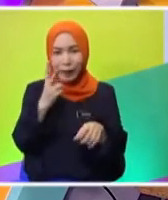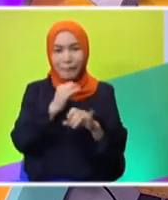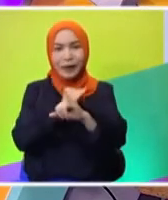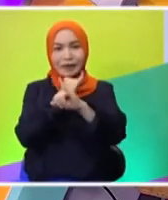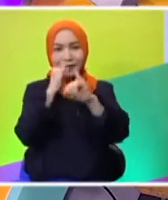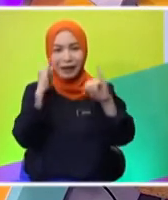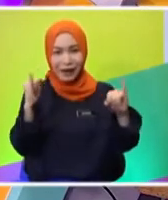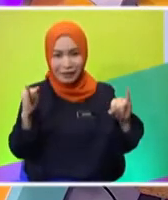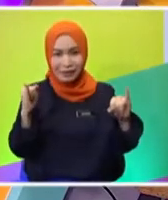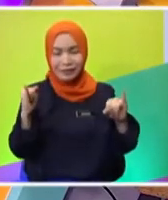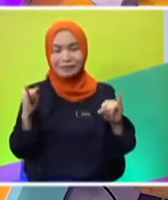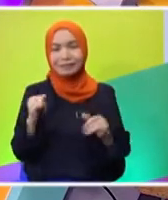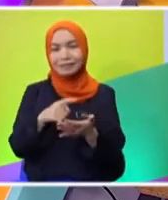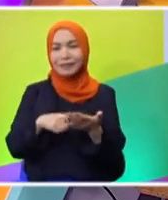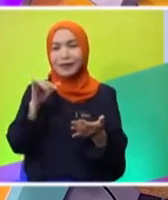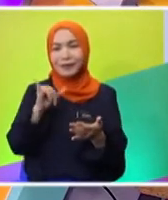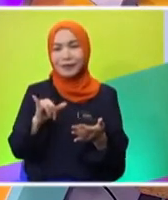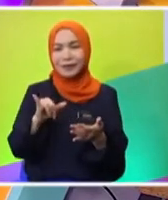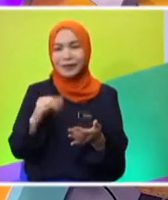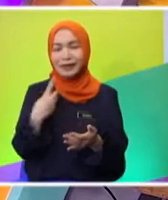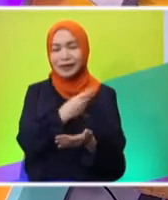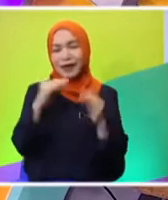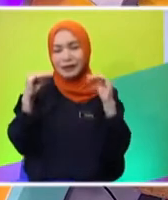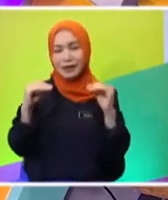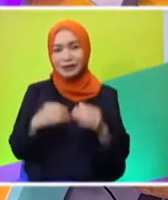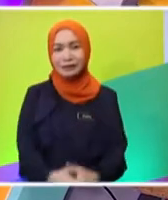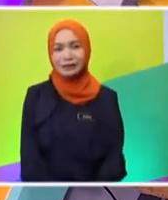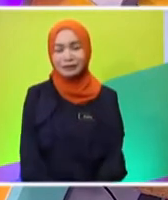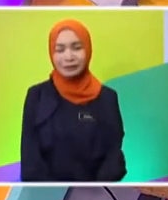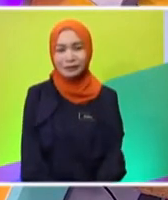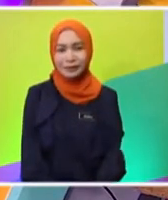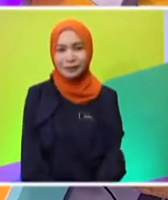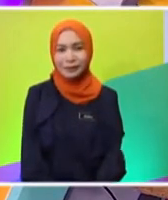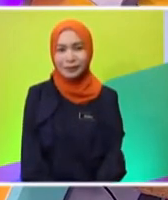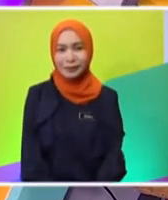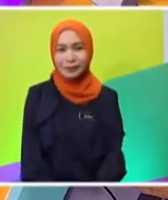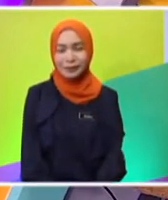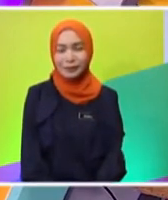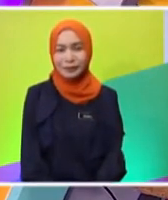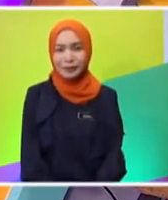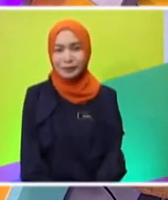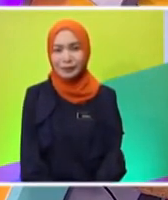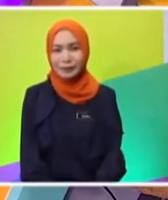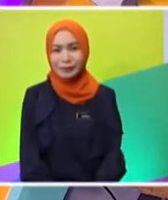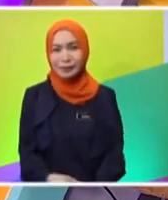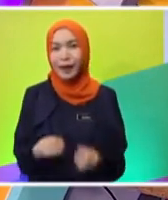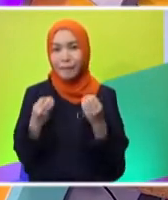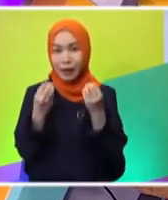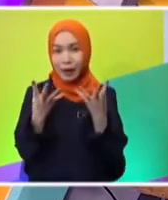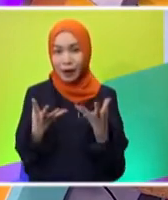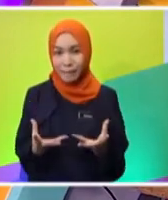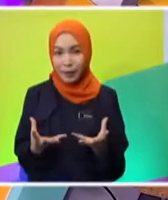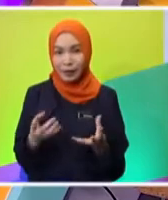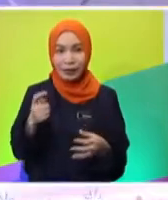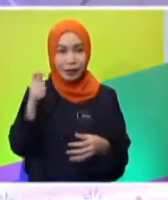murid-murid dapat melihat Hei suka teh berapa tadi katanya China